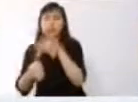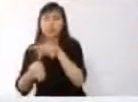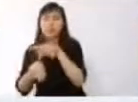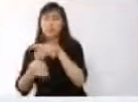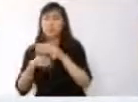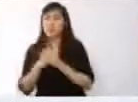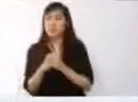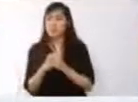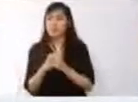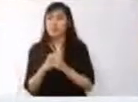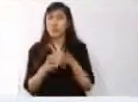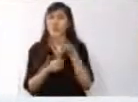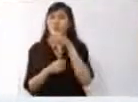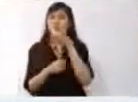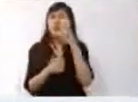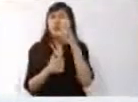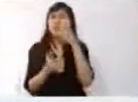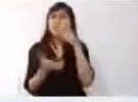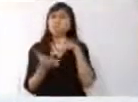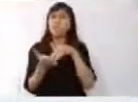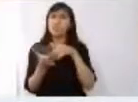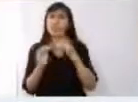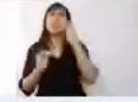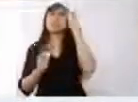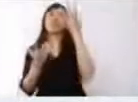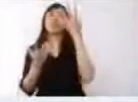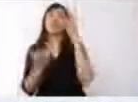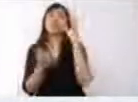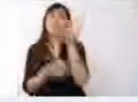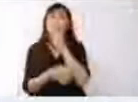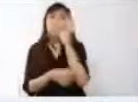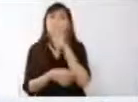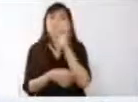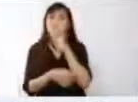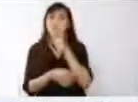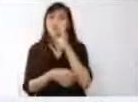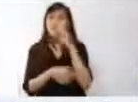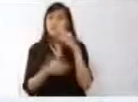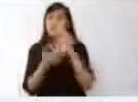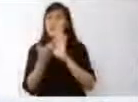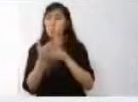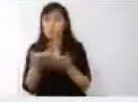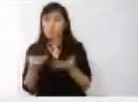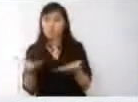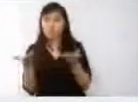mga kababayan nakakabalik na po sa kanilang regular flights through PAL,